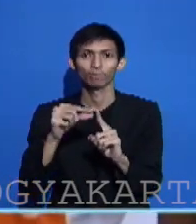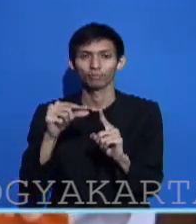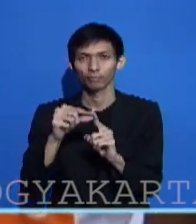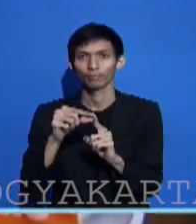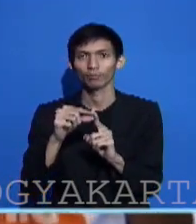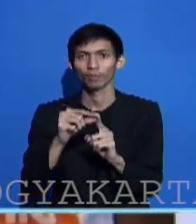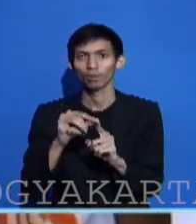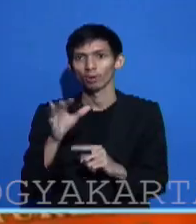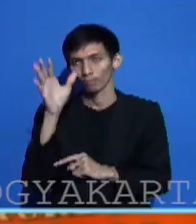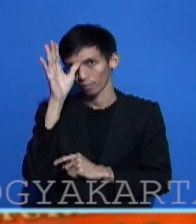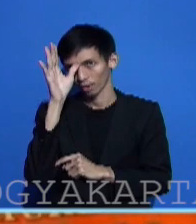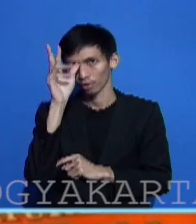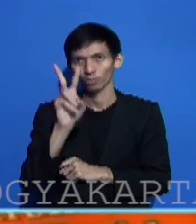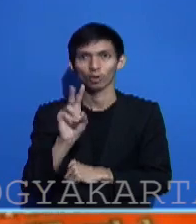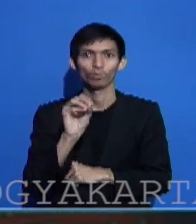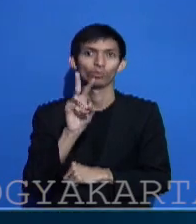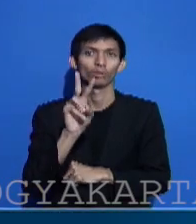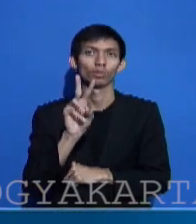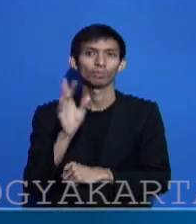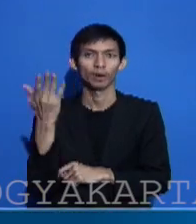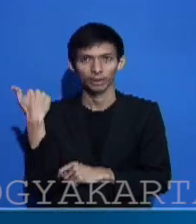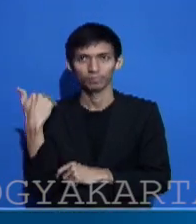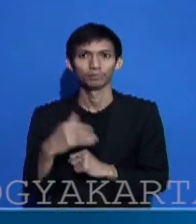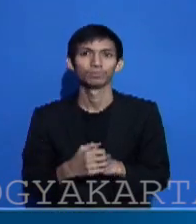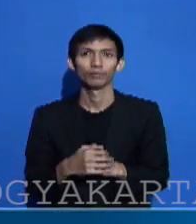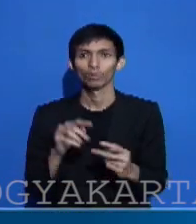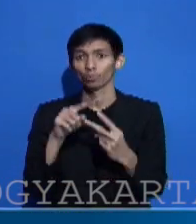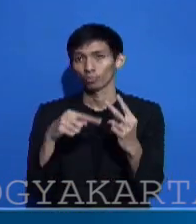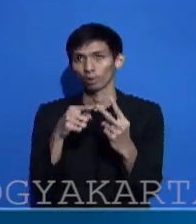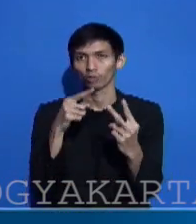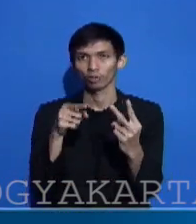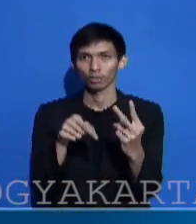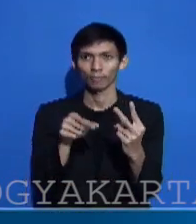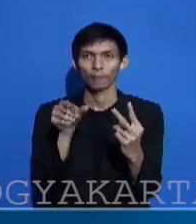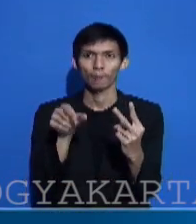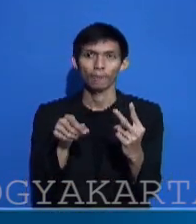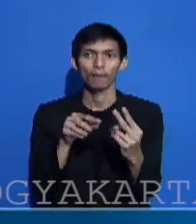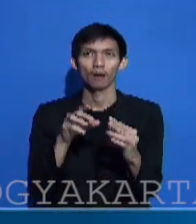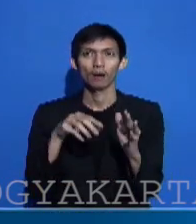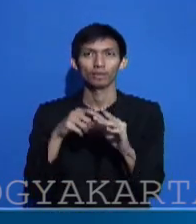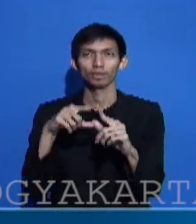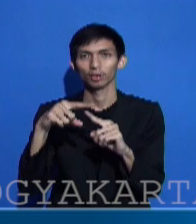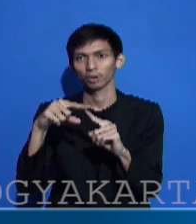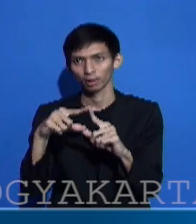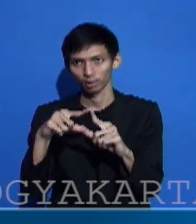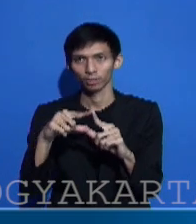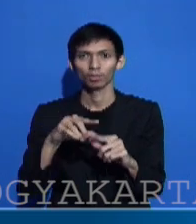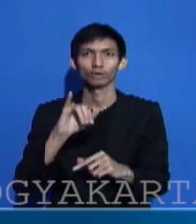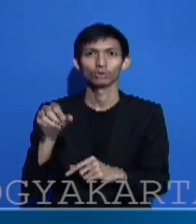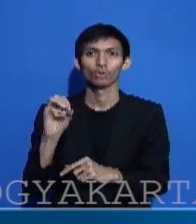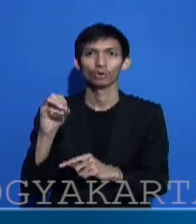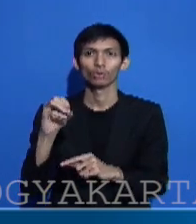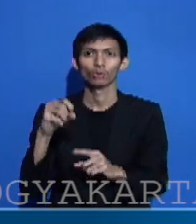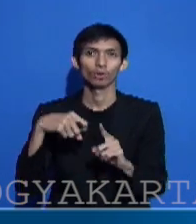Desember 2022. Dua siswa kami, Mas Rakata dan Mas Jogdan, ini kemarin sudah lolos seleksi